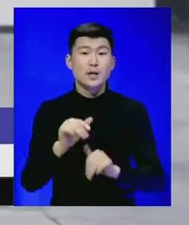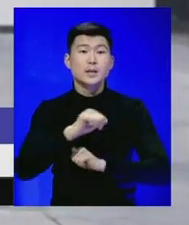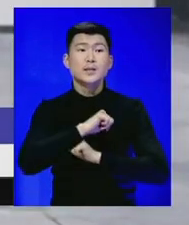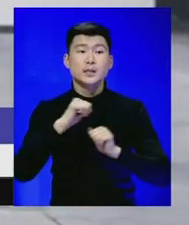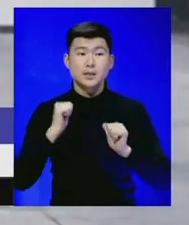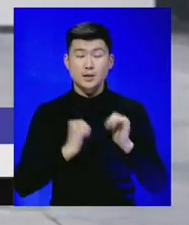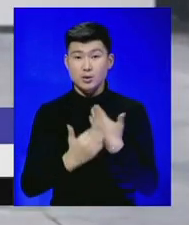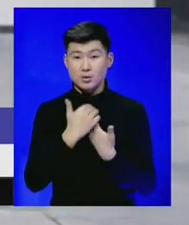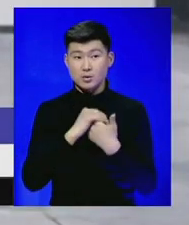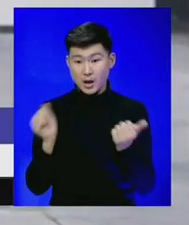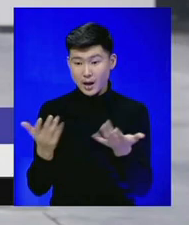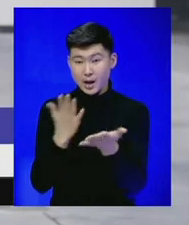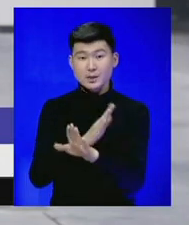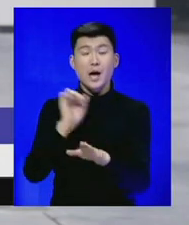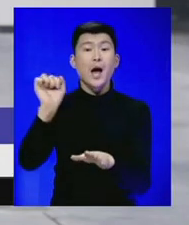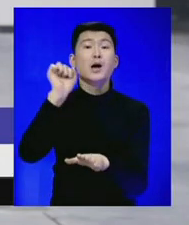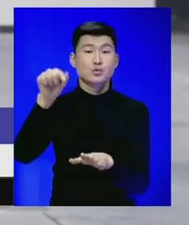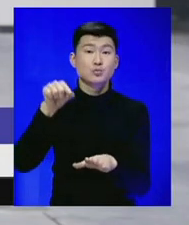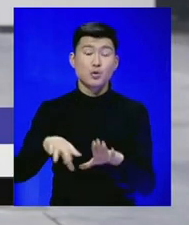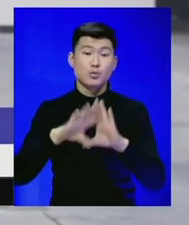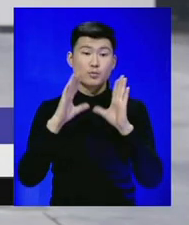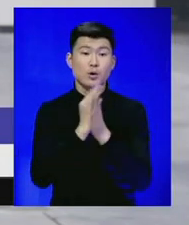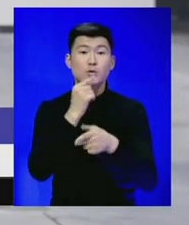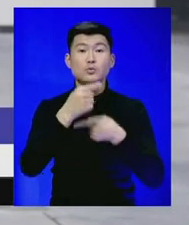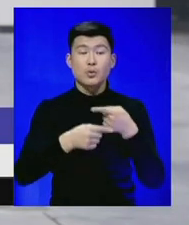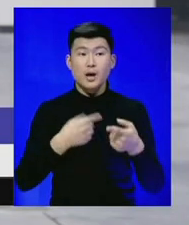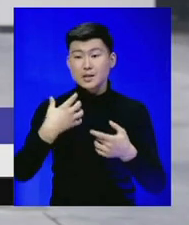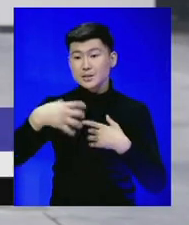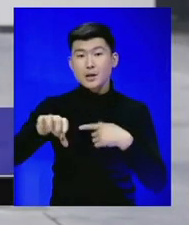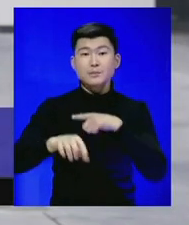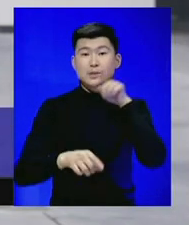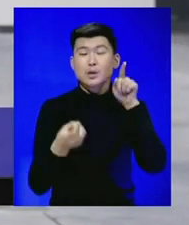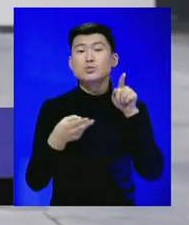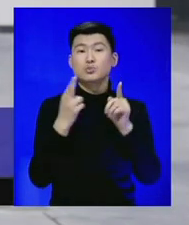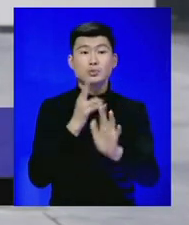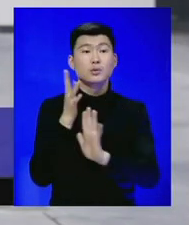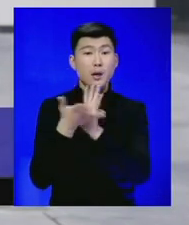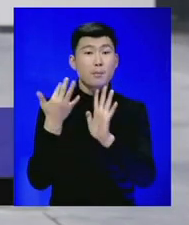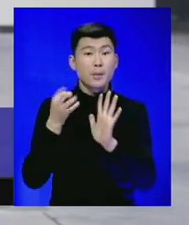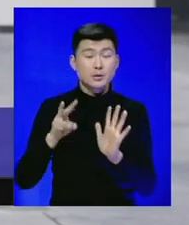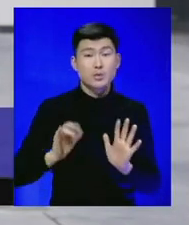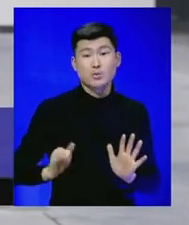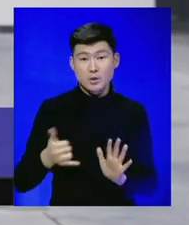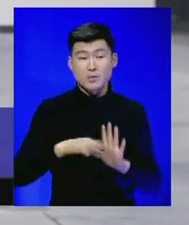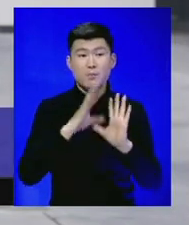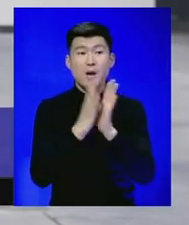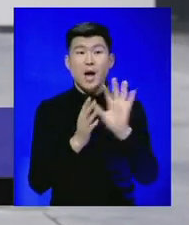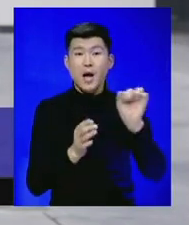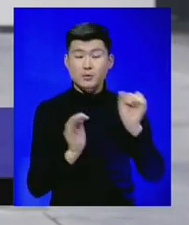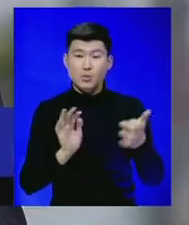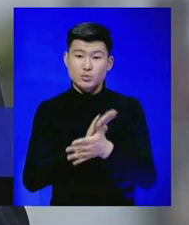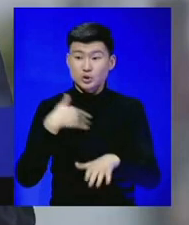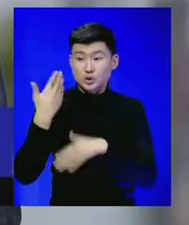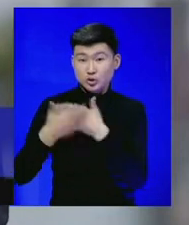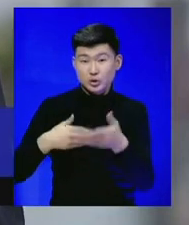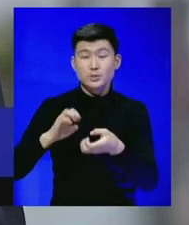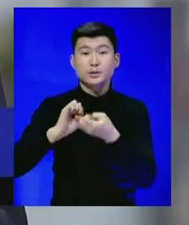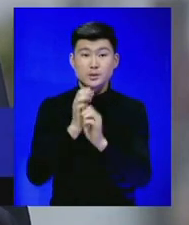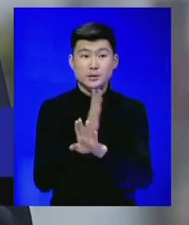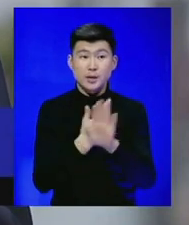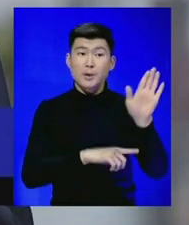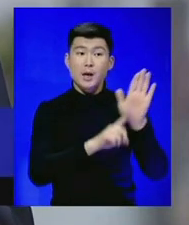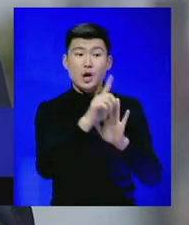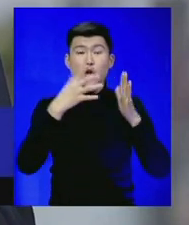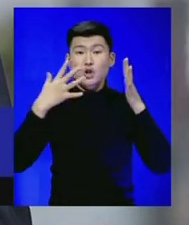дунд нэлээд тулгамдсан асуудлаа гэдгийг салбарын залуучууд хэлж ирсэн учраас энэ ажлыг урагшлуулах гэдэг уулзалт хийсэн. Эхний одоо